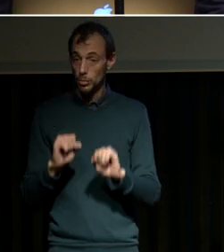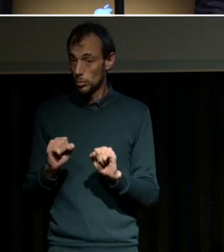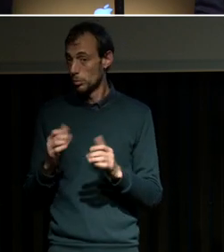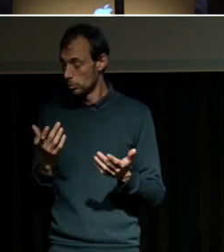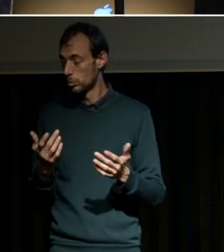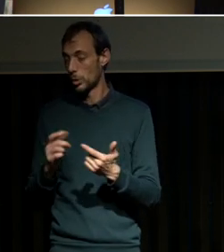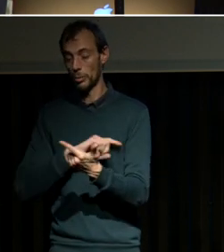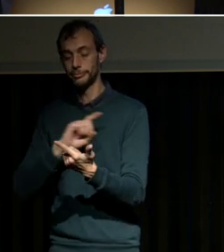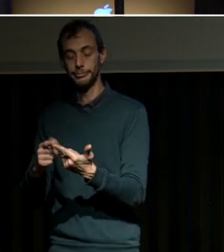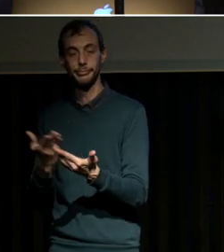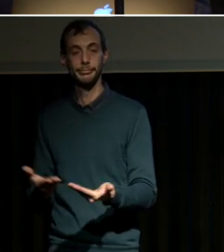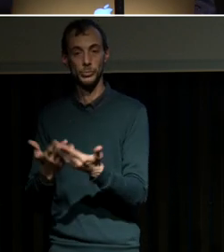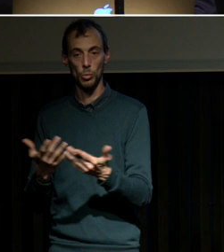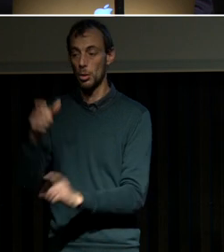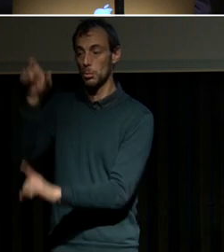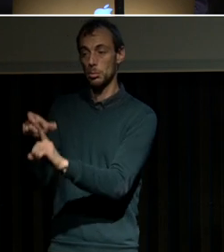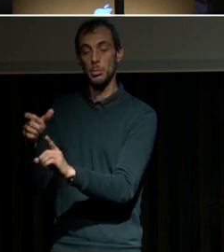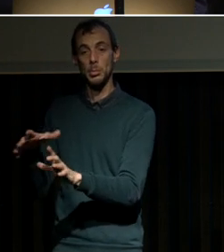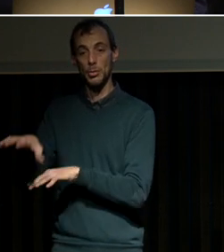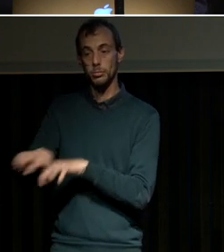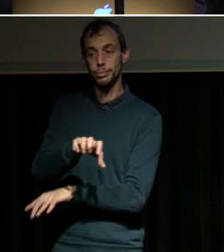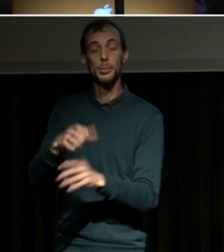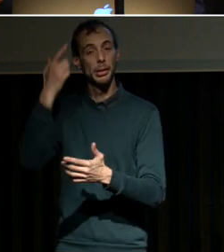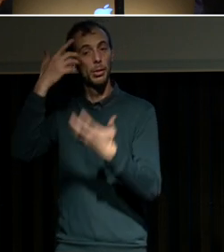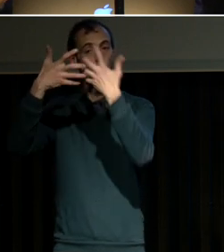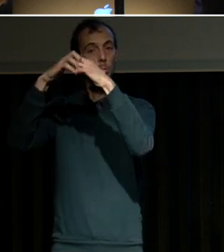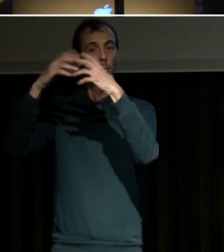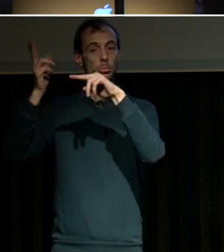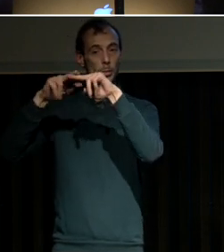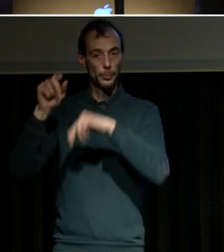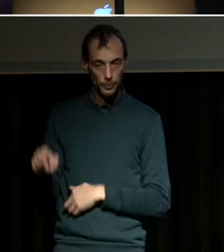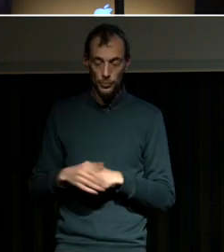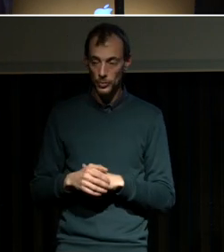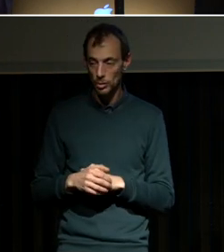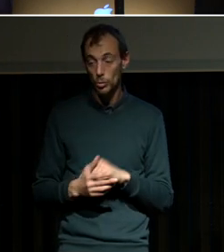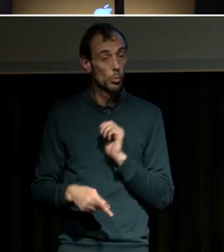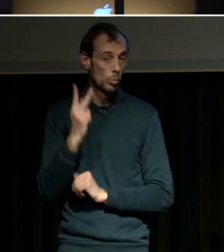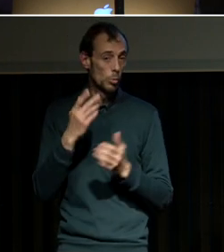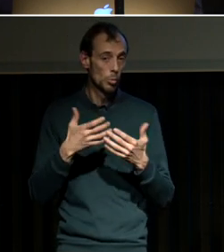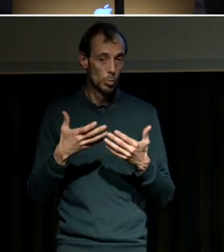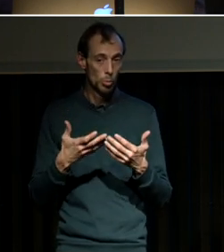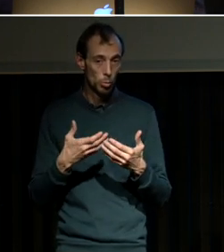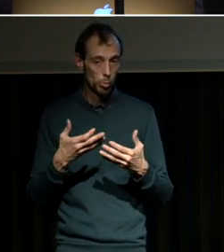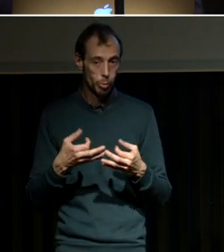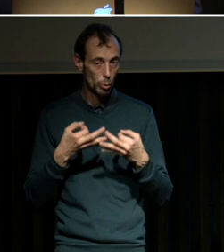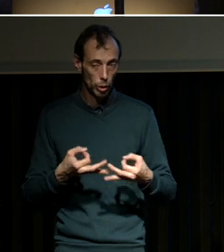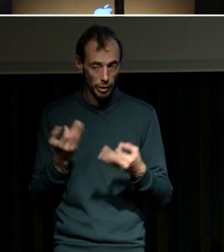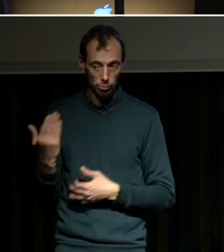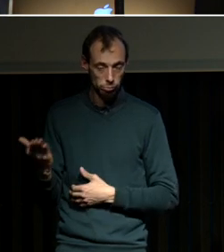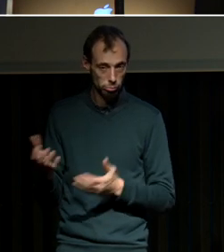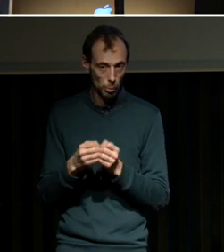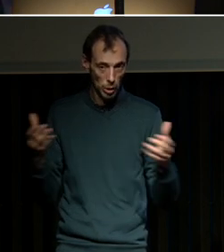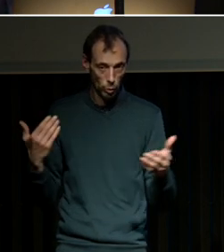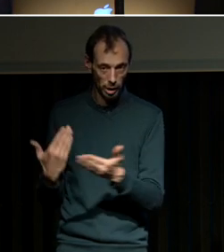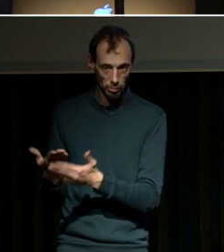en état de mort encéphalique. Donc, ce sont les donneurs que l'on connaît le mieux, qui sont les donneurs, entre guillemets, les plus classiques, qui représentent en France à